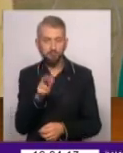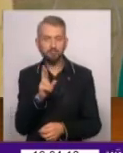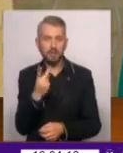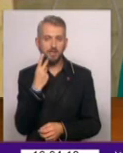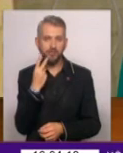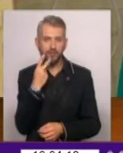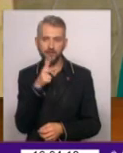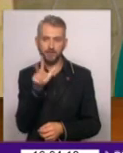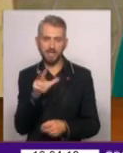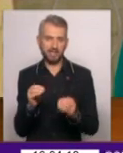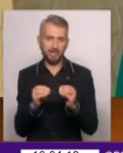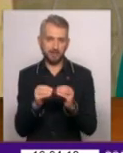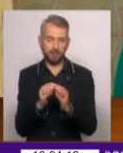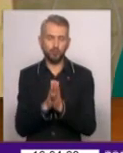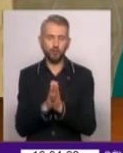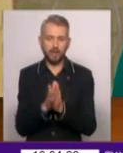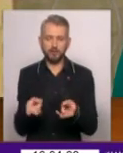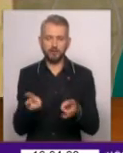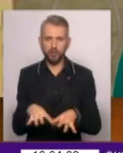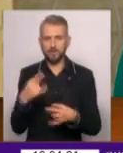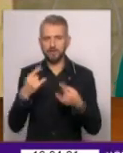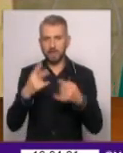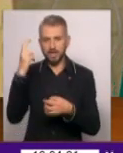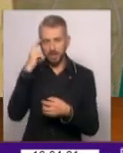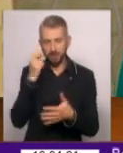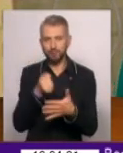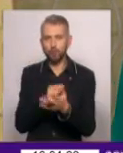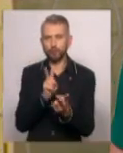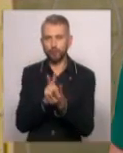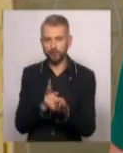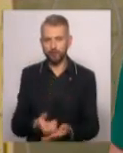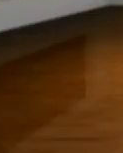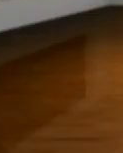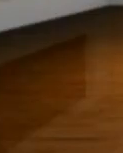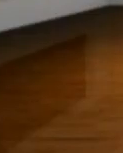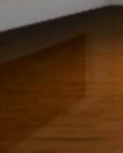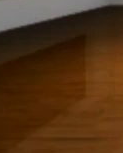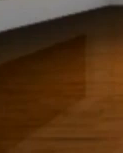як завжди, о 15:10. Тож, будь ласка, залишайтеся на телеканалі «Київ» і до зустрічі.